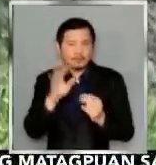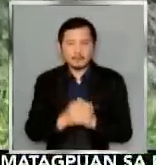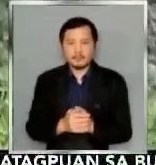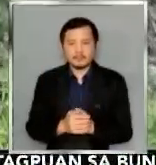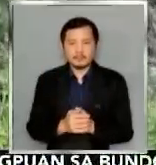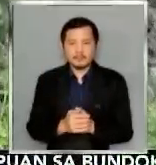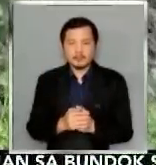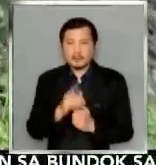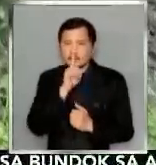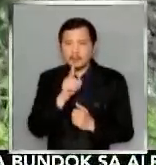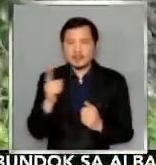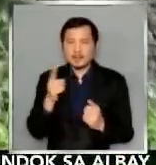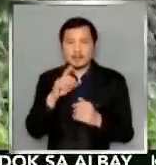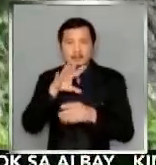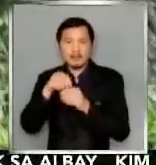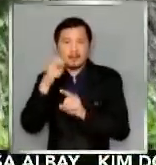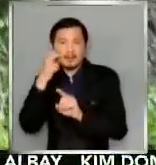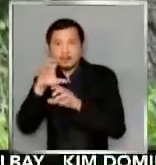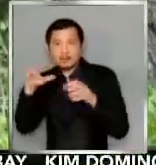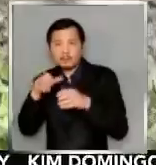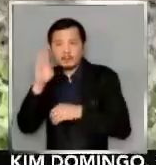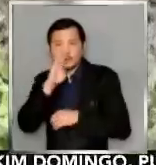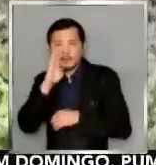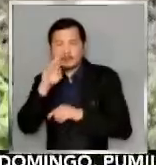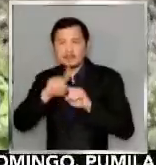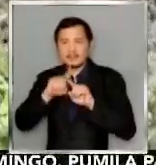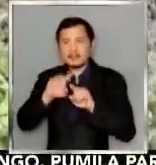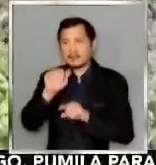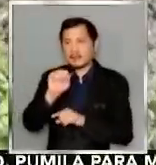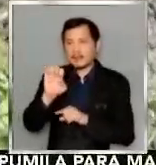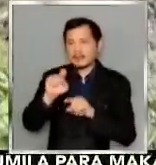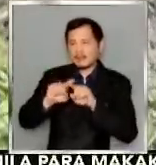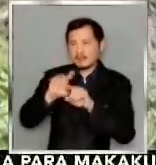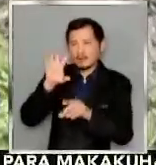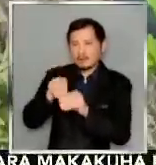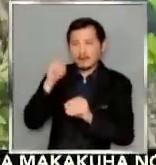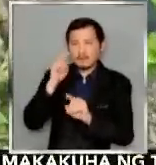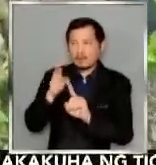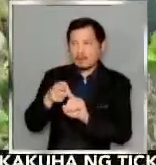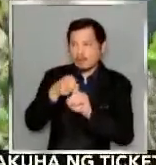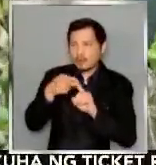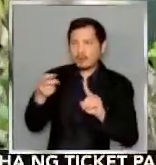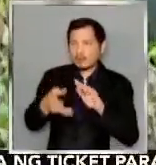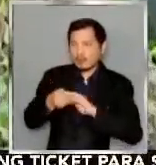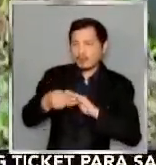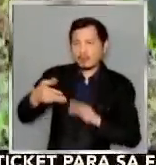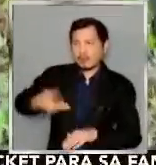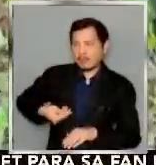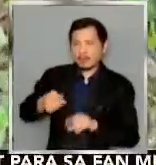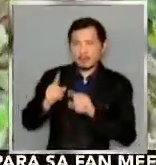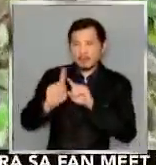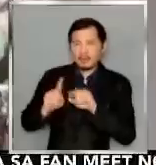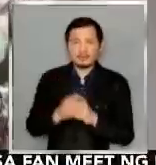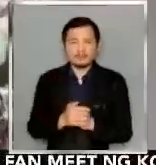na raw aktibo sa Bicol at sangkot sa iba't ibang kaso gaya ng murder at extortion. Hinala ng NBI, may 30 pang biktima rin umano